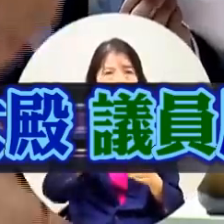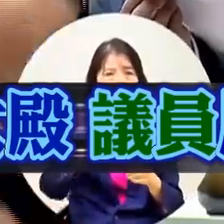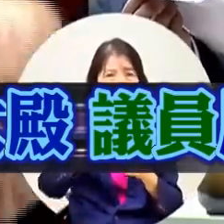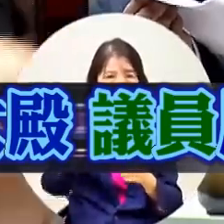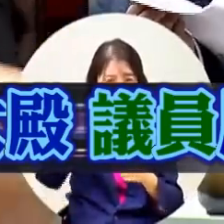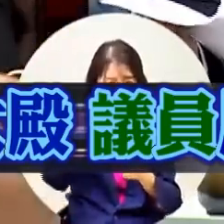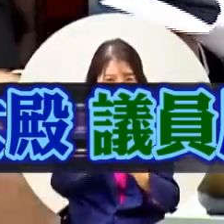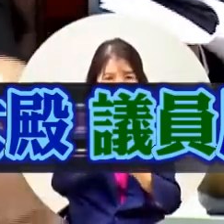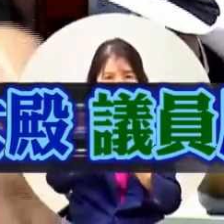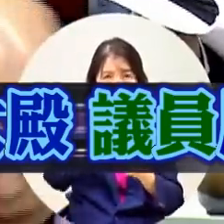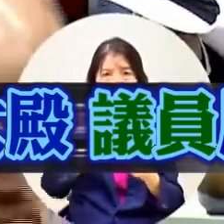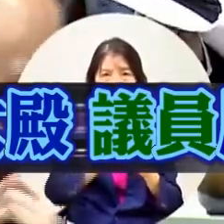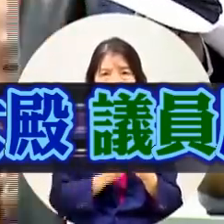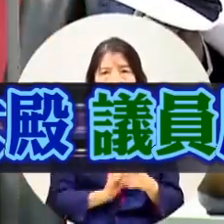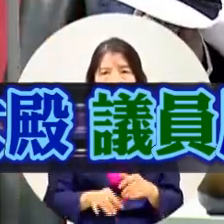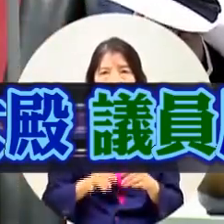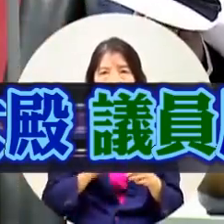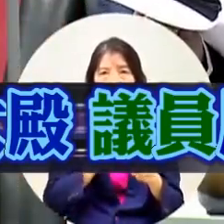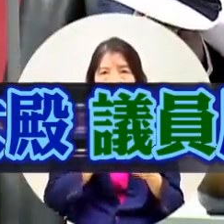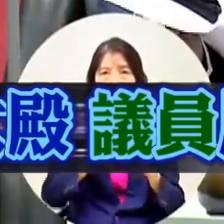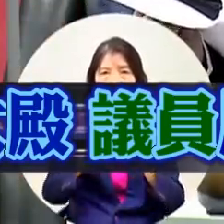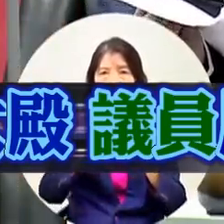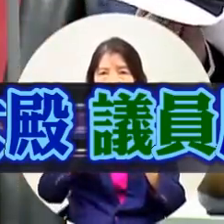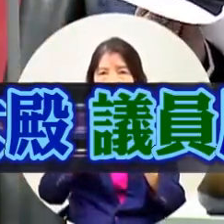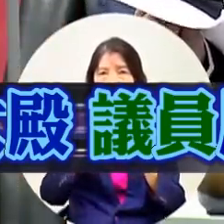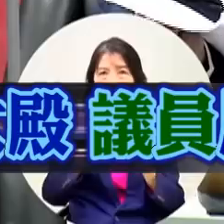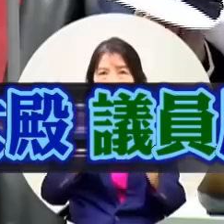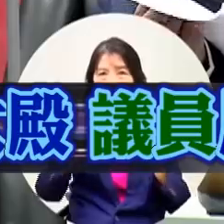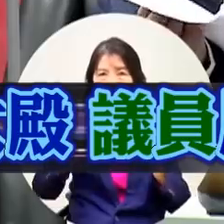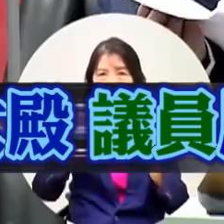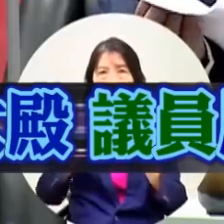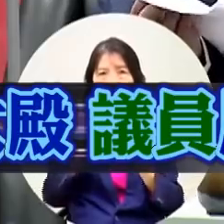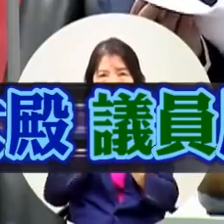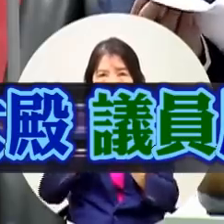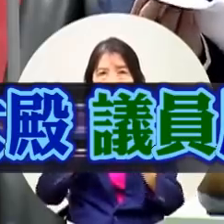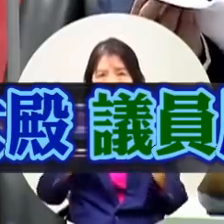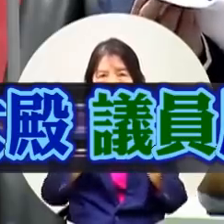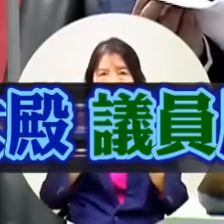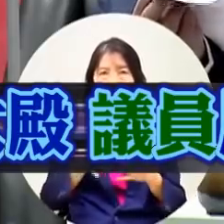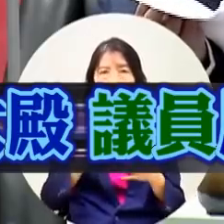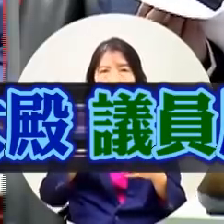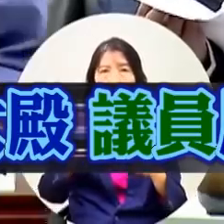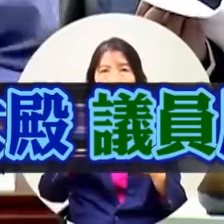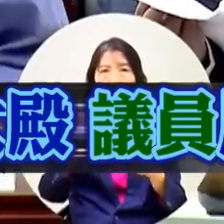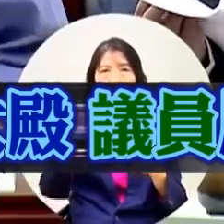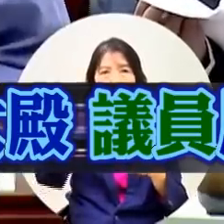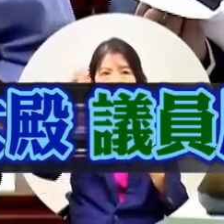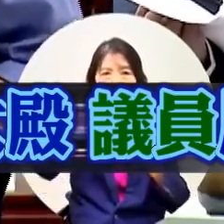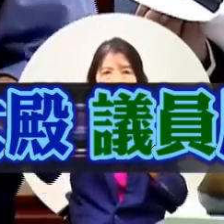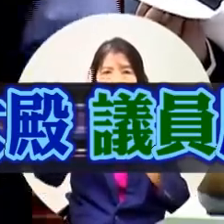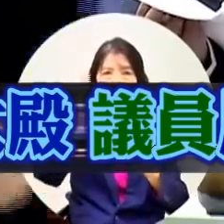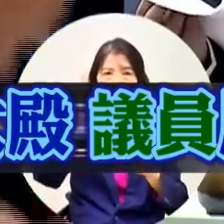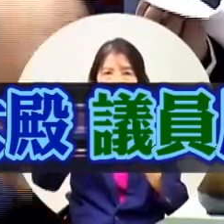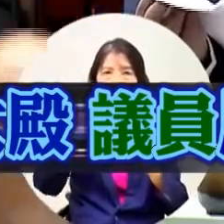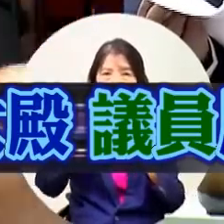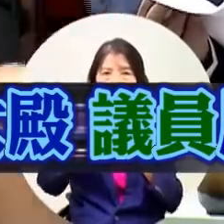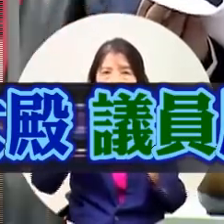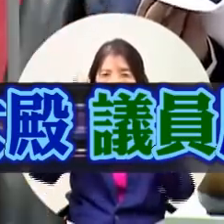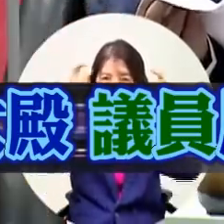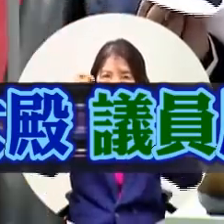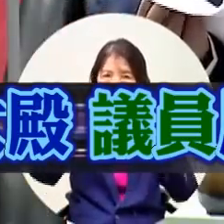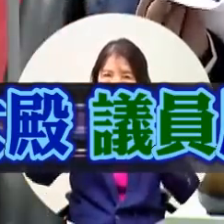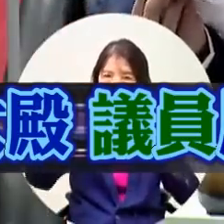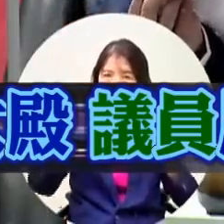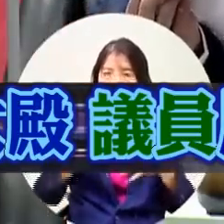好，谢谢市长。所以后面这位局长叶局长，你的执行很重要、哦、 我忘了加一句，你还没问我呢。高雄发大财。